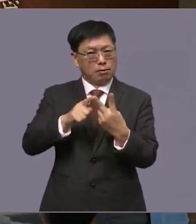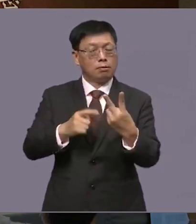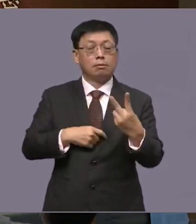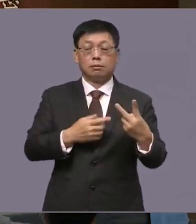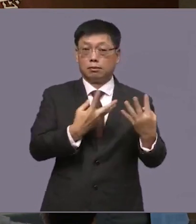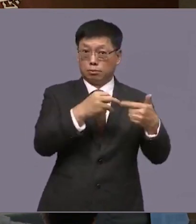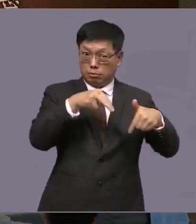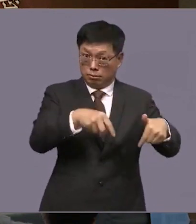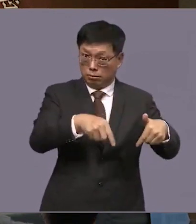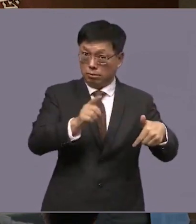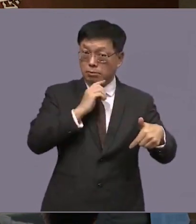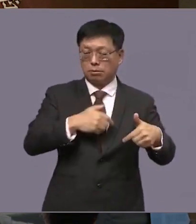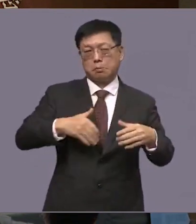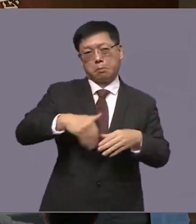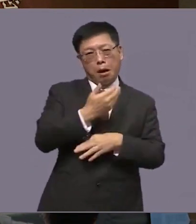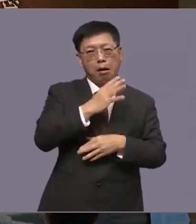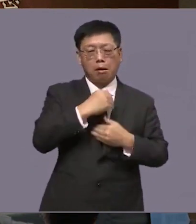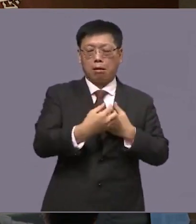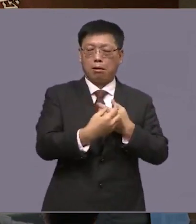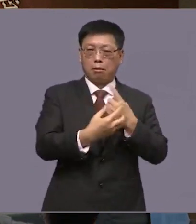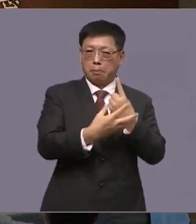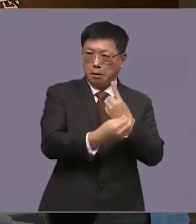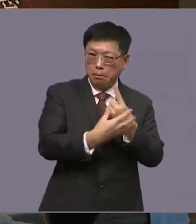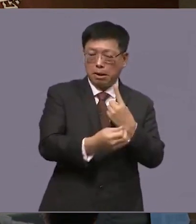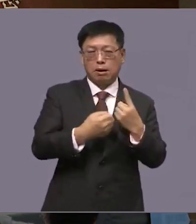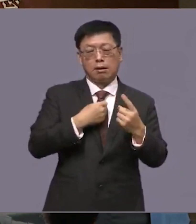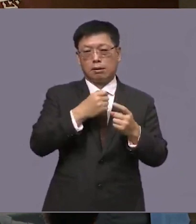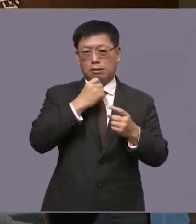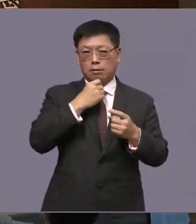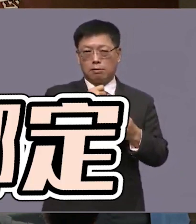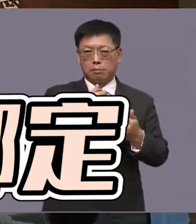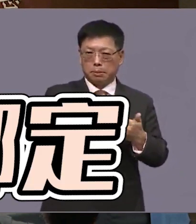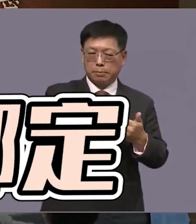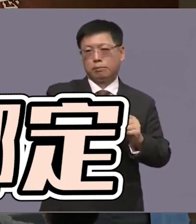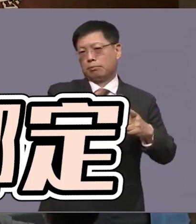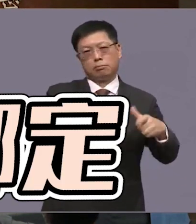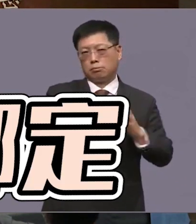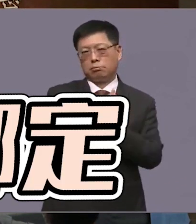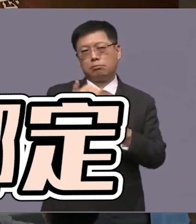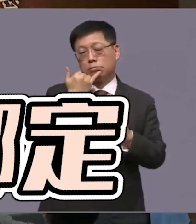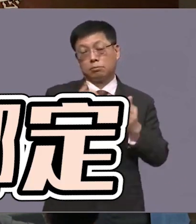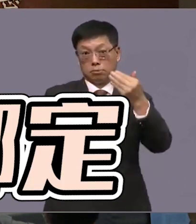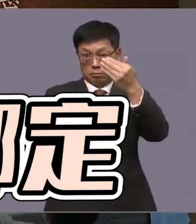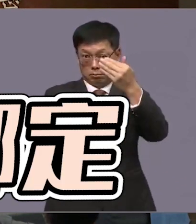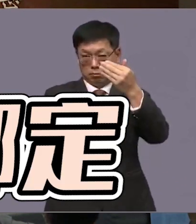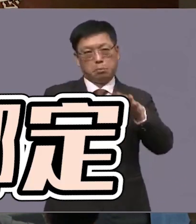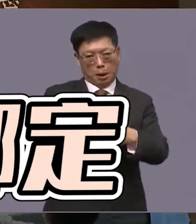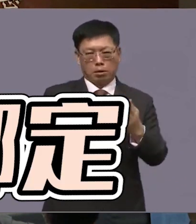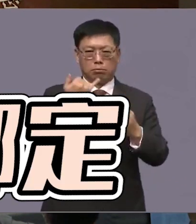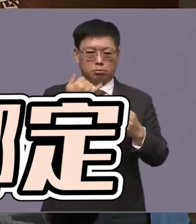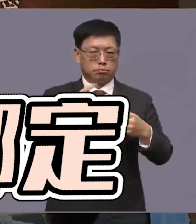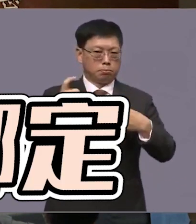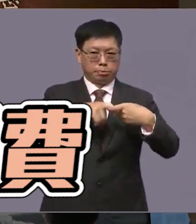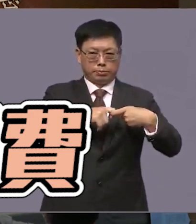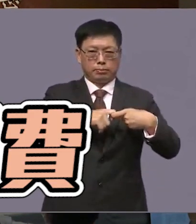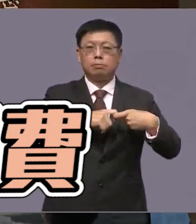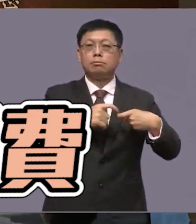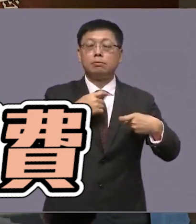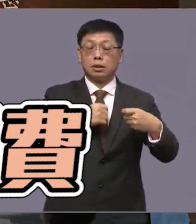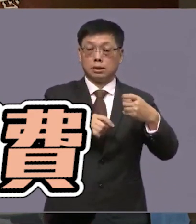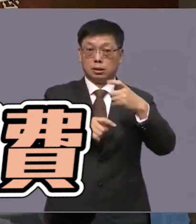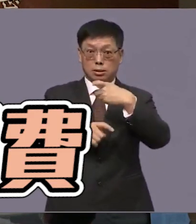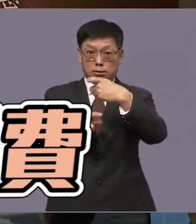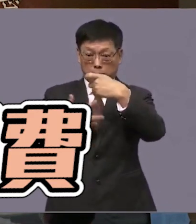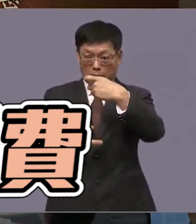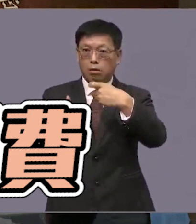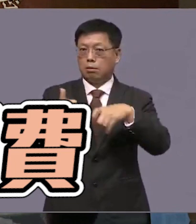位券、信用卡、电子票证、行动支付，就九月二十二号开始绑定，十月八